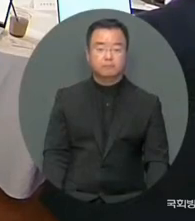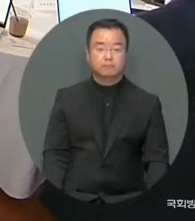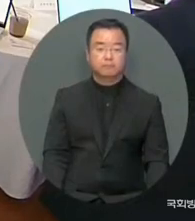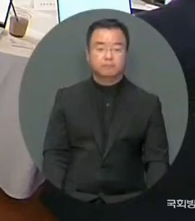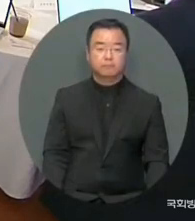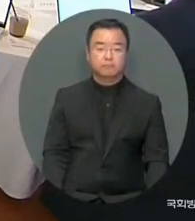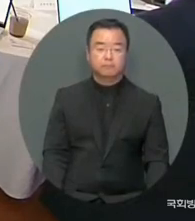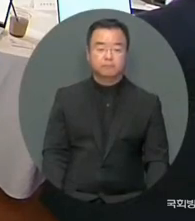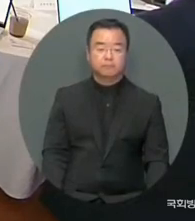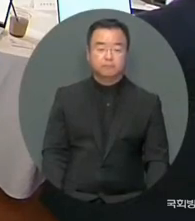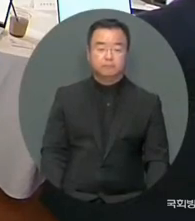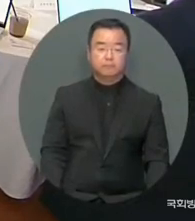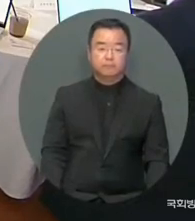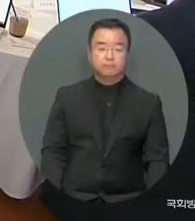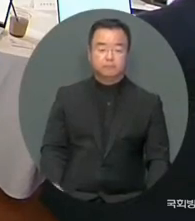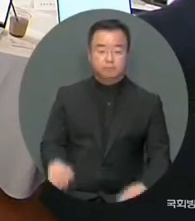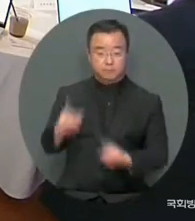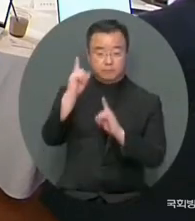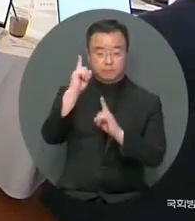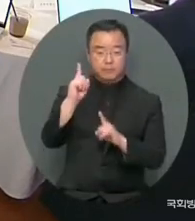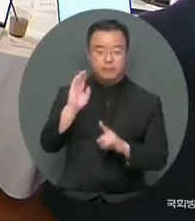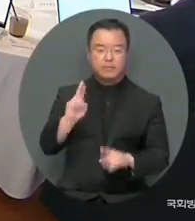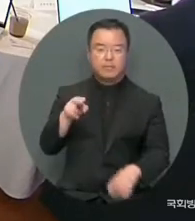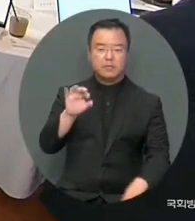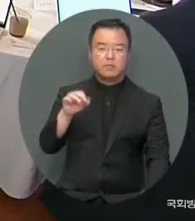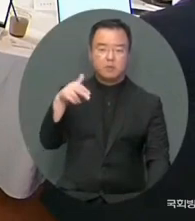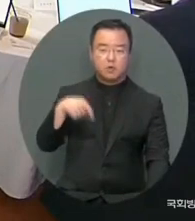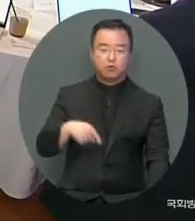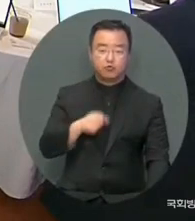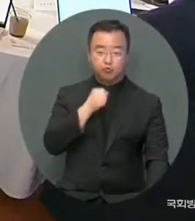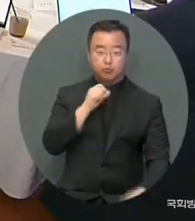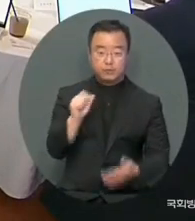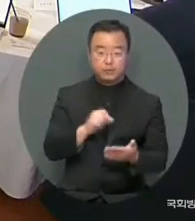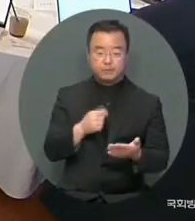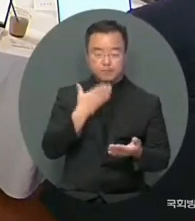예, 저 MBN의 이병주라고 합니다. 의장님 다시 한번 축하